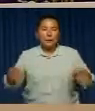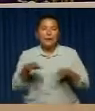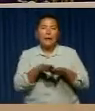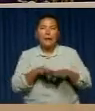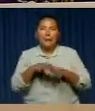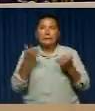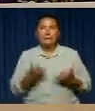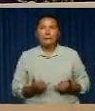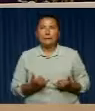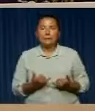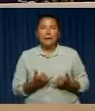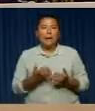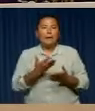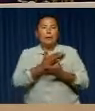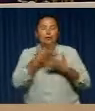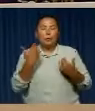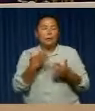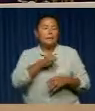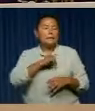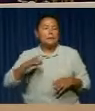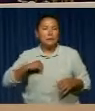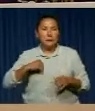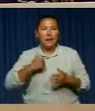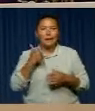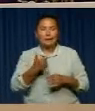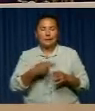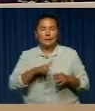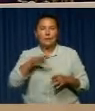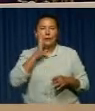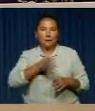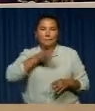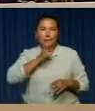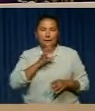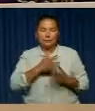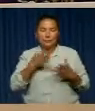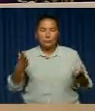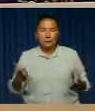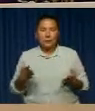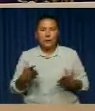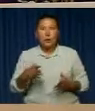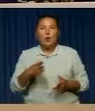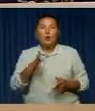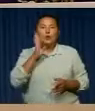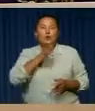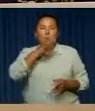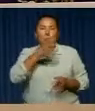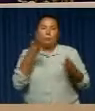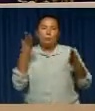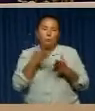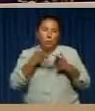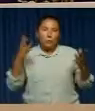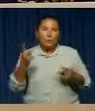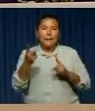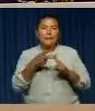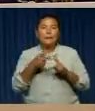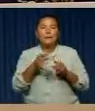әлде оның дәлелі жоқ. Оның ең жақсы көретін жері өкпе. Сондықтан сусынды көп міндетті түрде ішу керек.